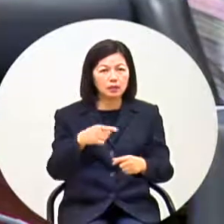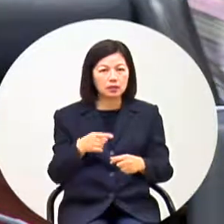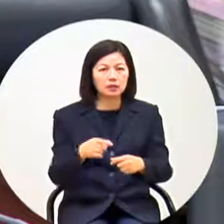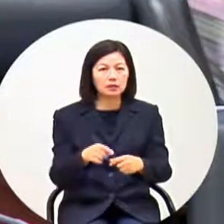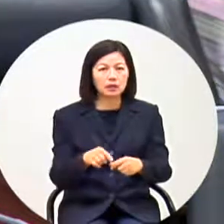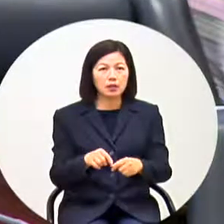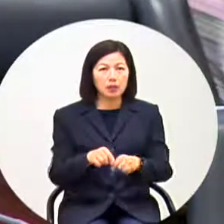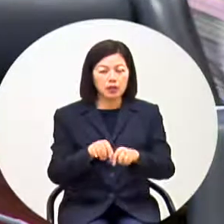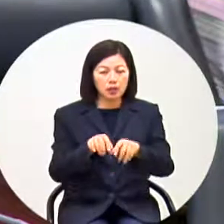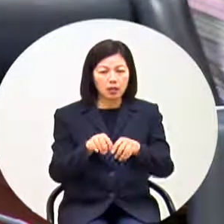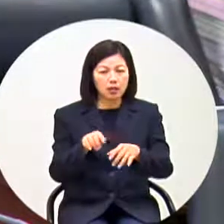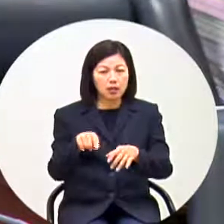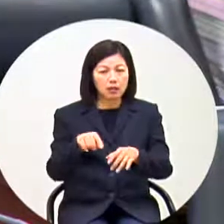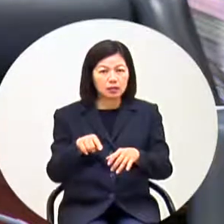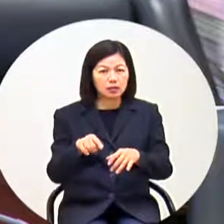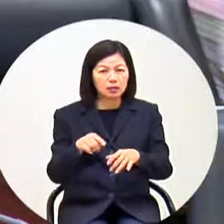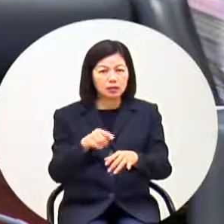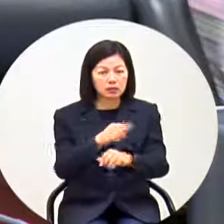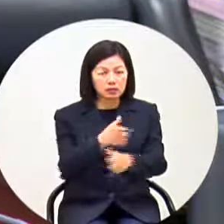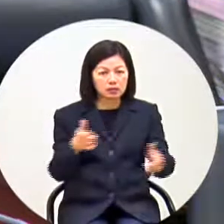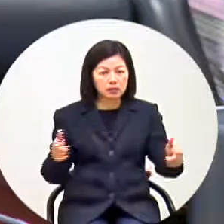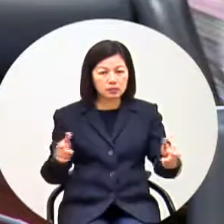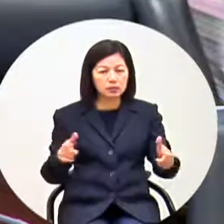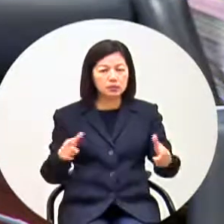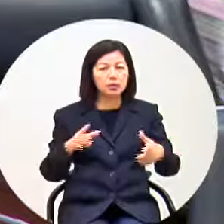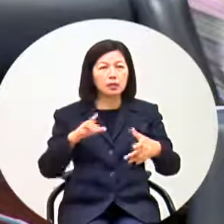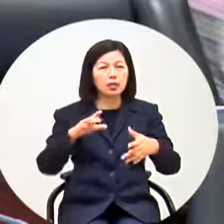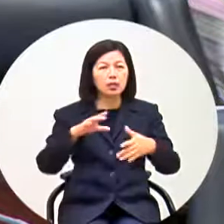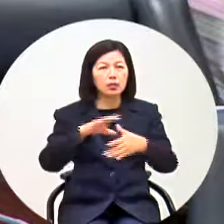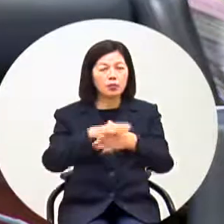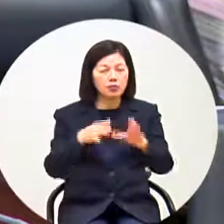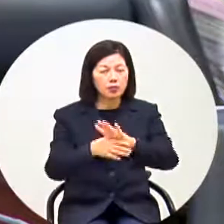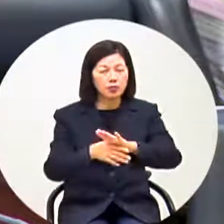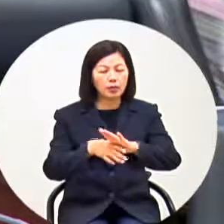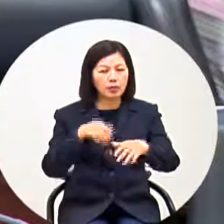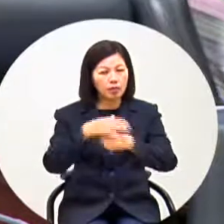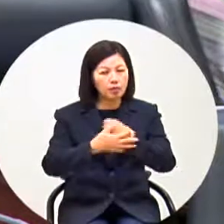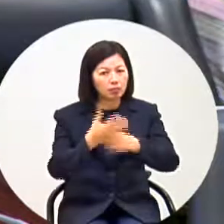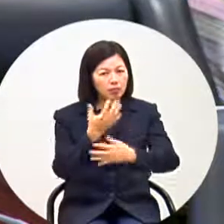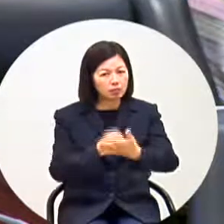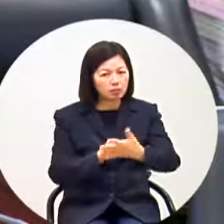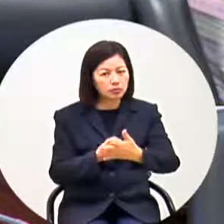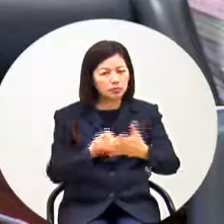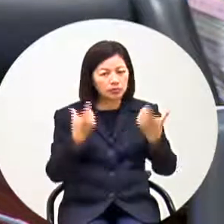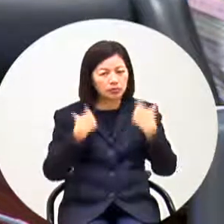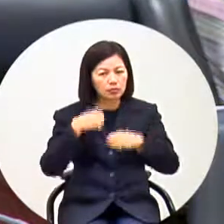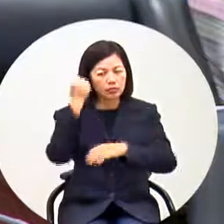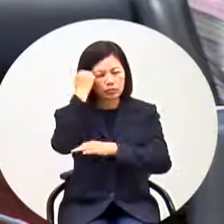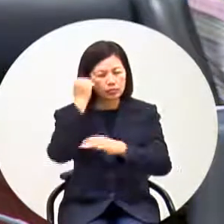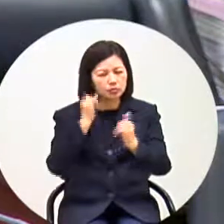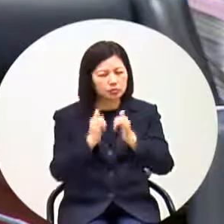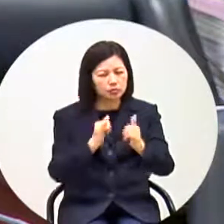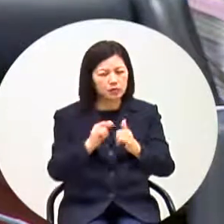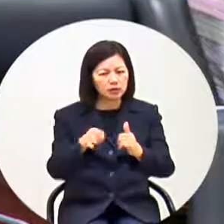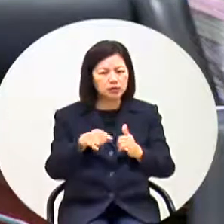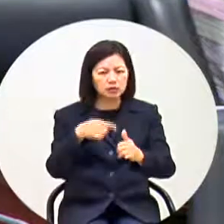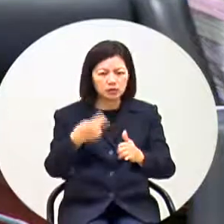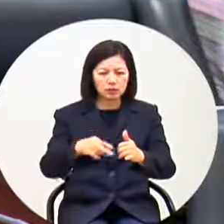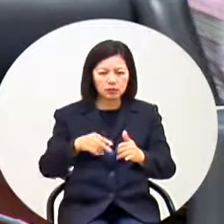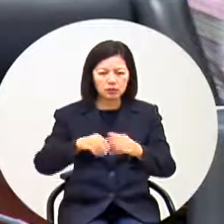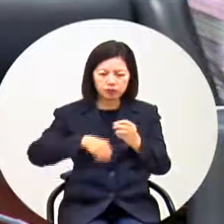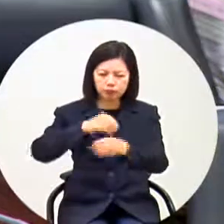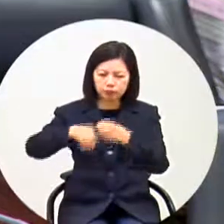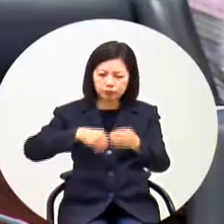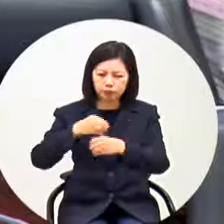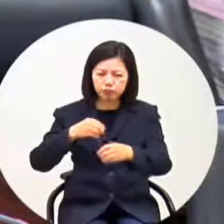存跟原住户的运用，那我们有没有进一步的规划？我觉得